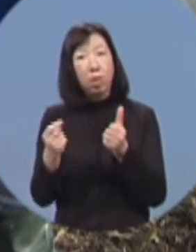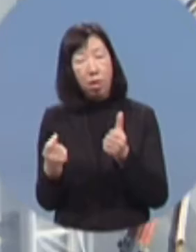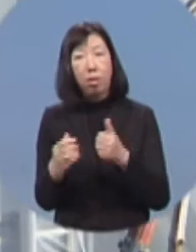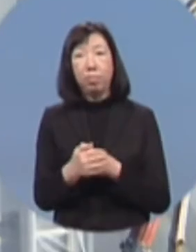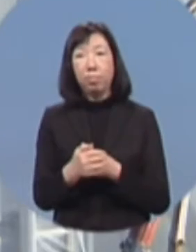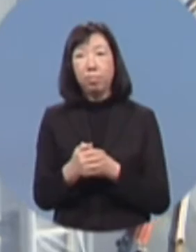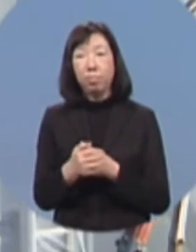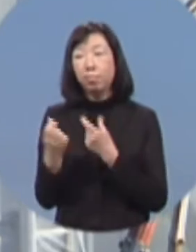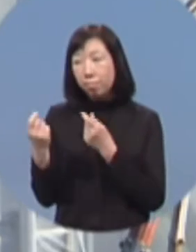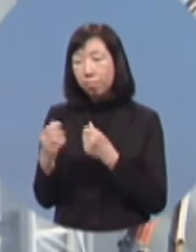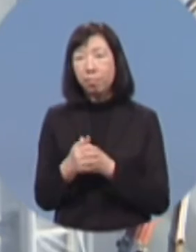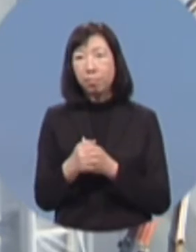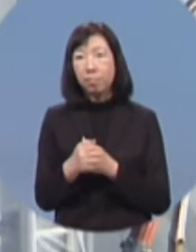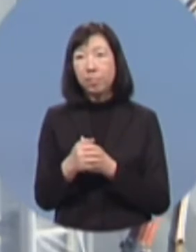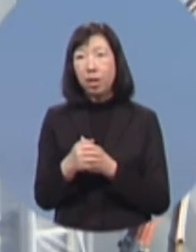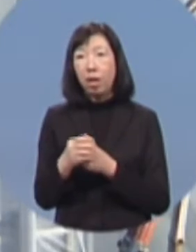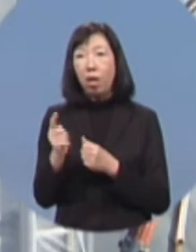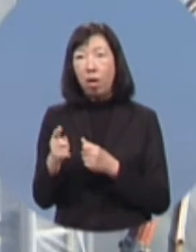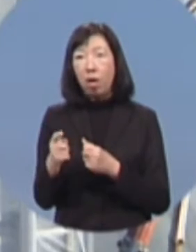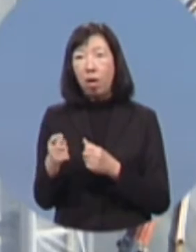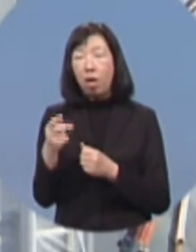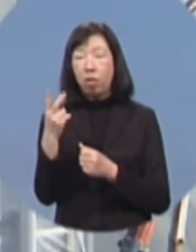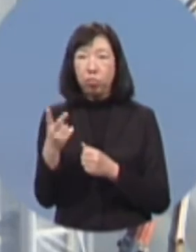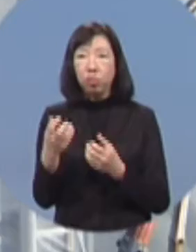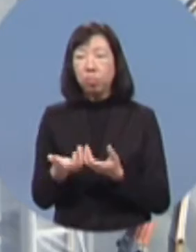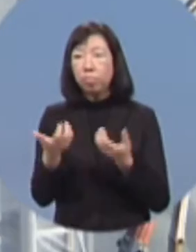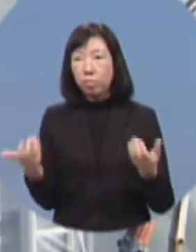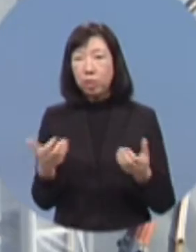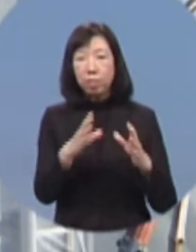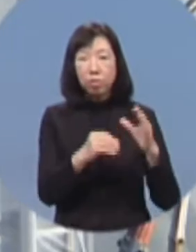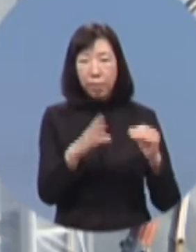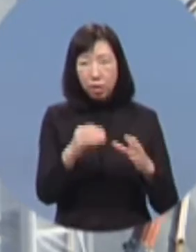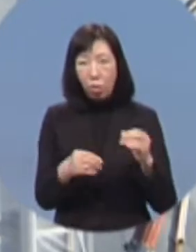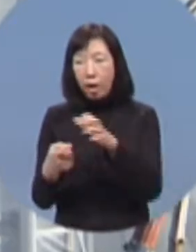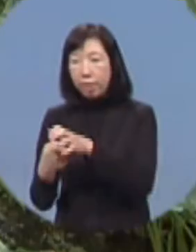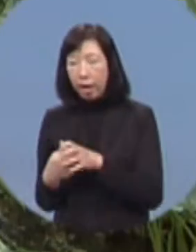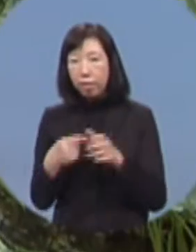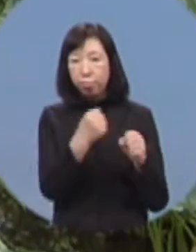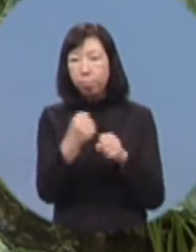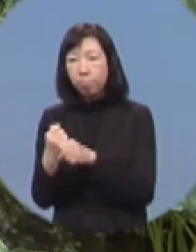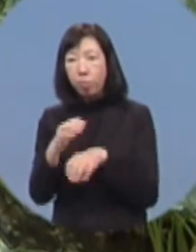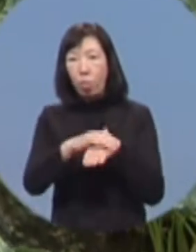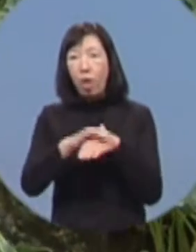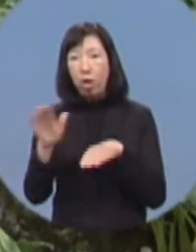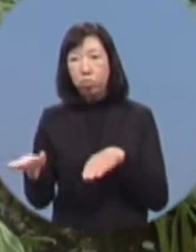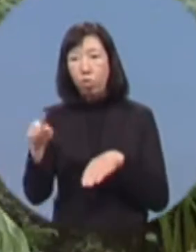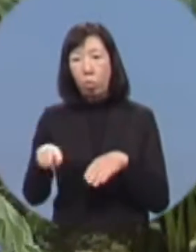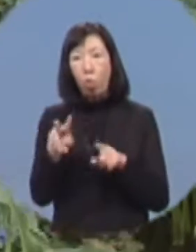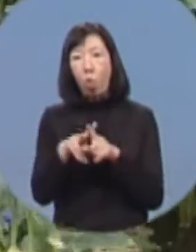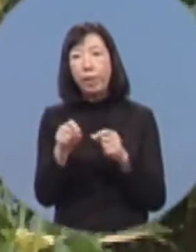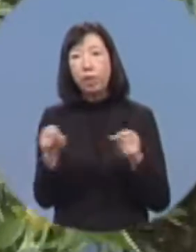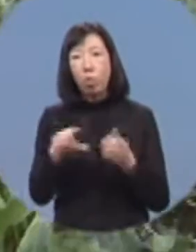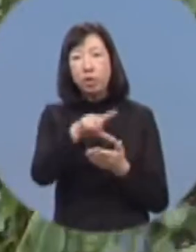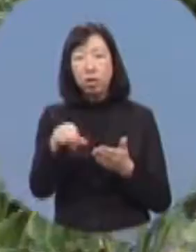ね。 そうですね。カラーは大きく分けて湿地性カラーと畑地性カラーがあるんですが、ここ小糸地区では湿地性